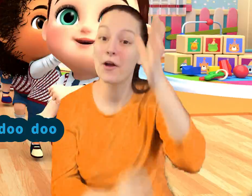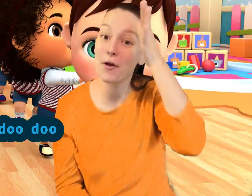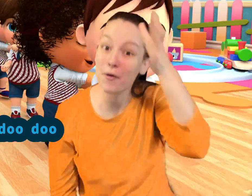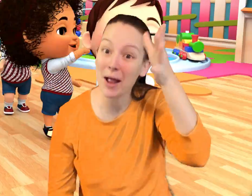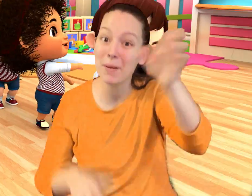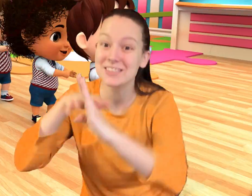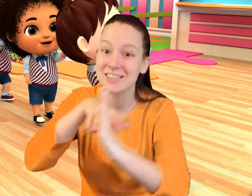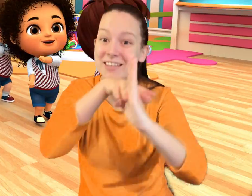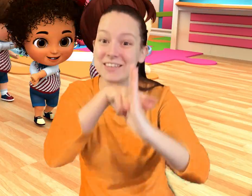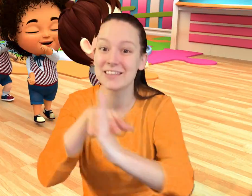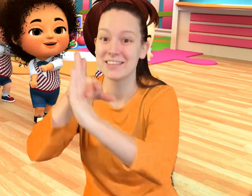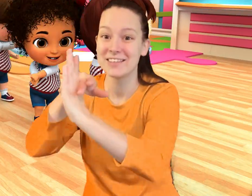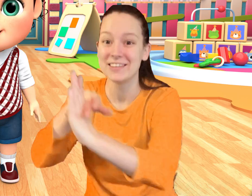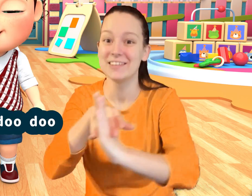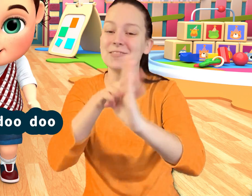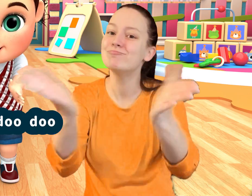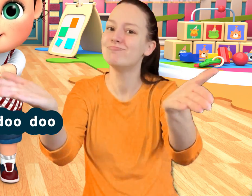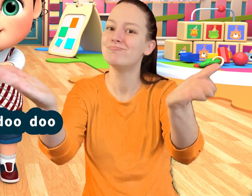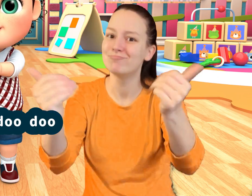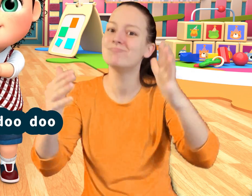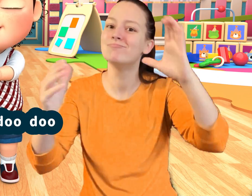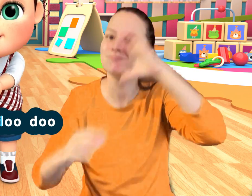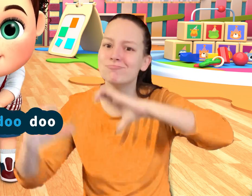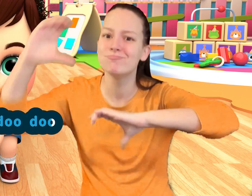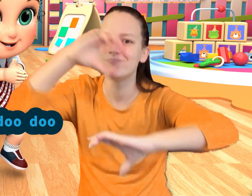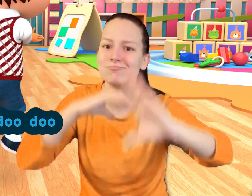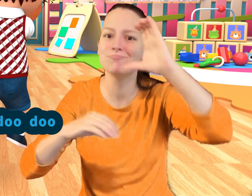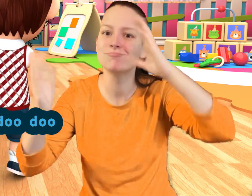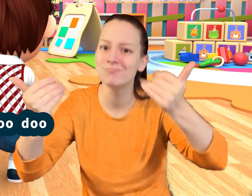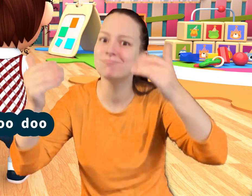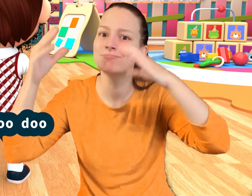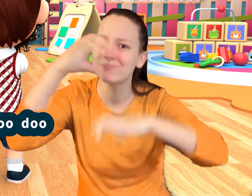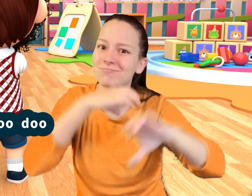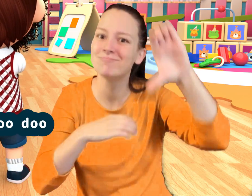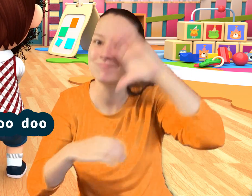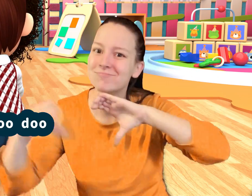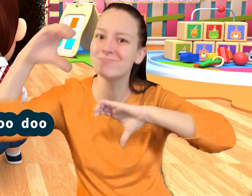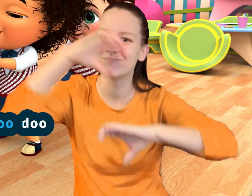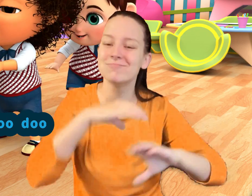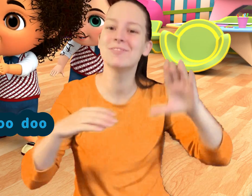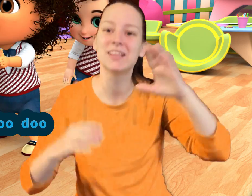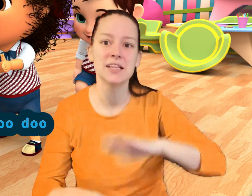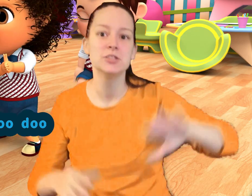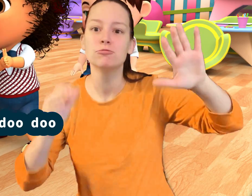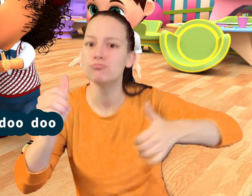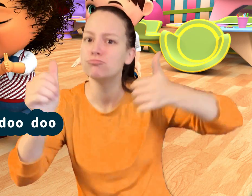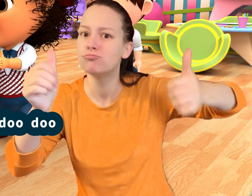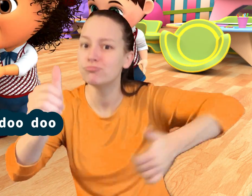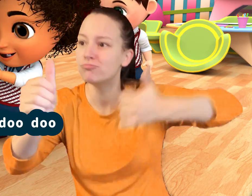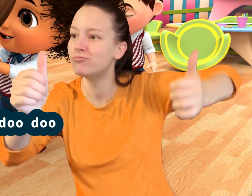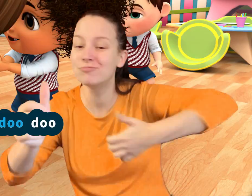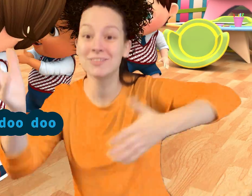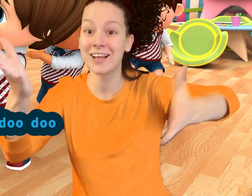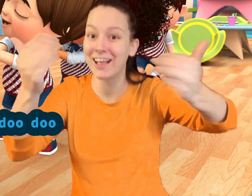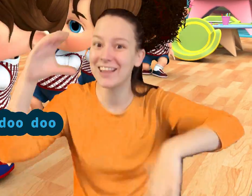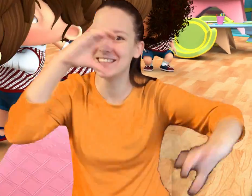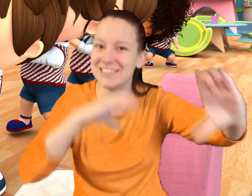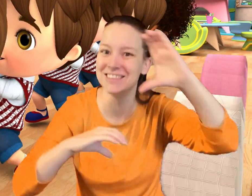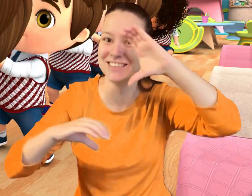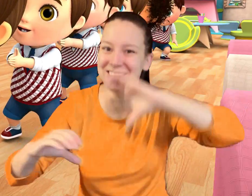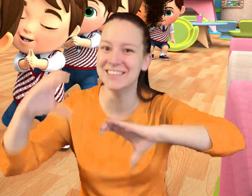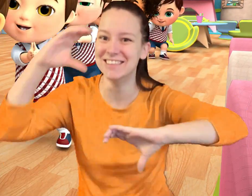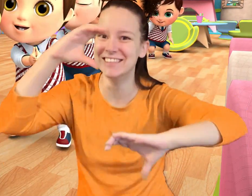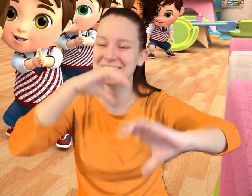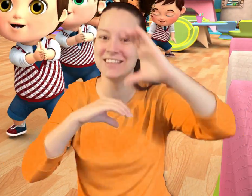doo doo doo do grandpa shark let's go H do doo doo doo do let's go H doo do doo doo Let's Go Hunt Let's